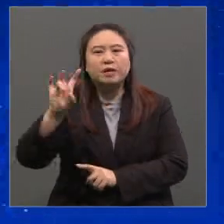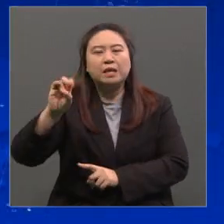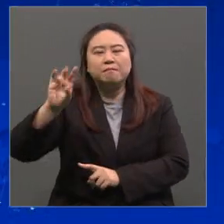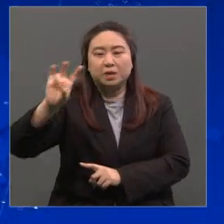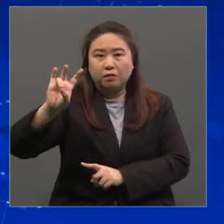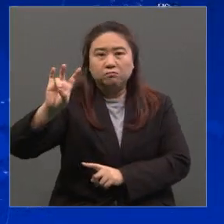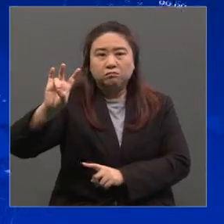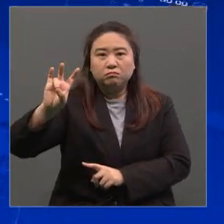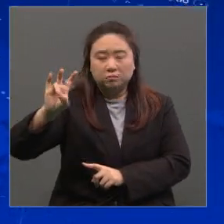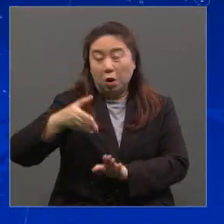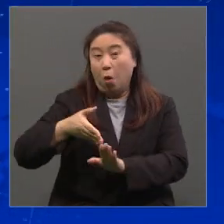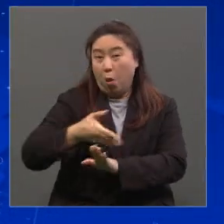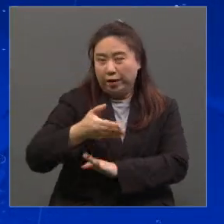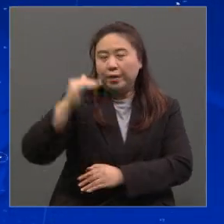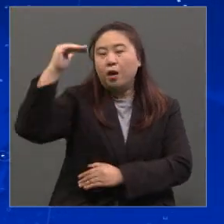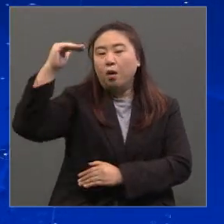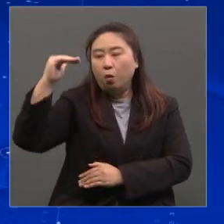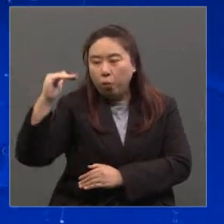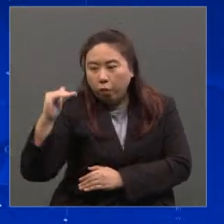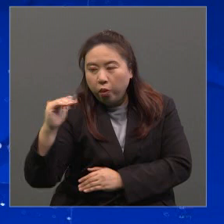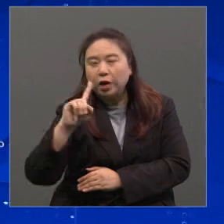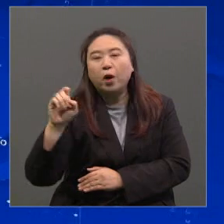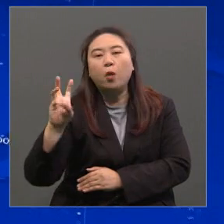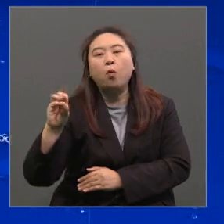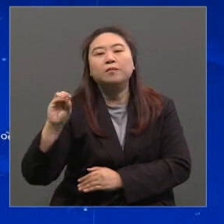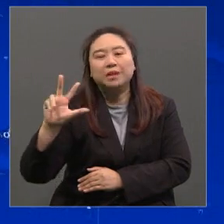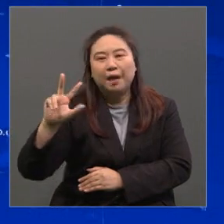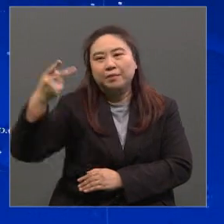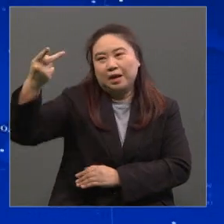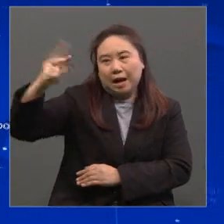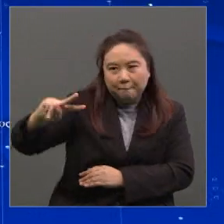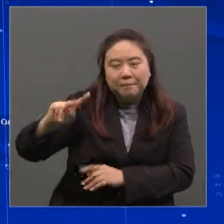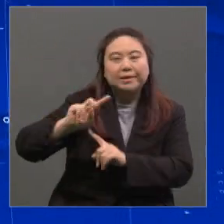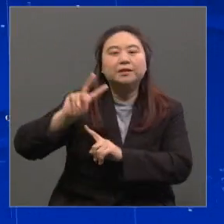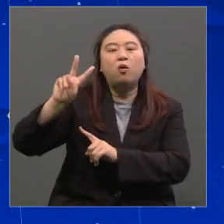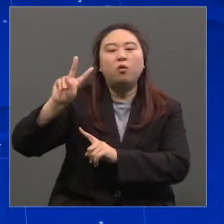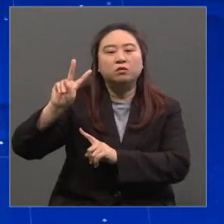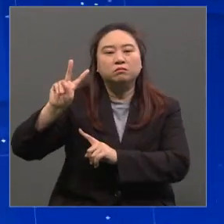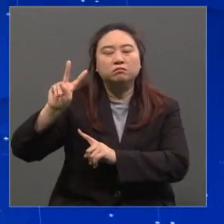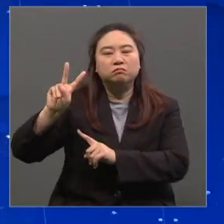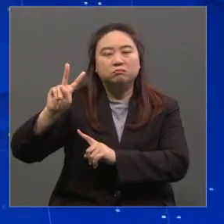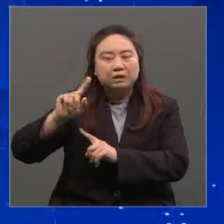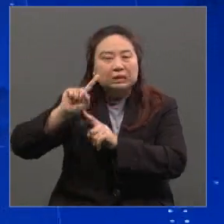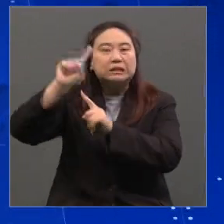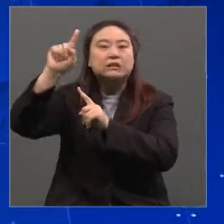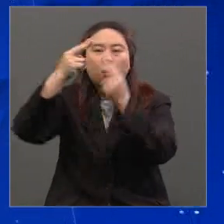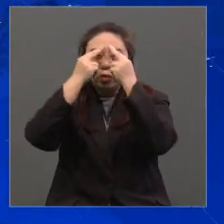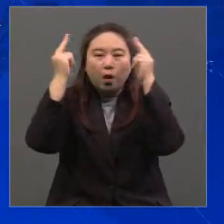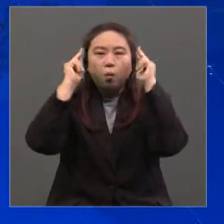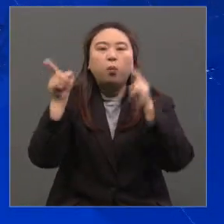เมื่อสักครู่ก่อนเข้ารายการเนี่ยลดลงมาอยู่ที่ 163ก็เลยมาอยู่อันดับ 2ของโลกเป็นรองระยะซาอุดิอาระเบียแทน